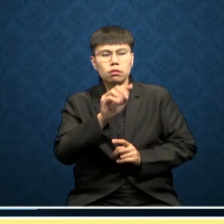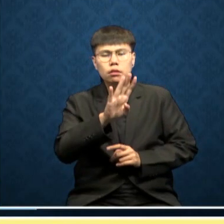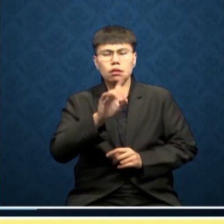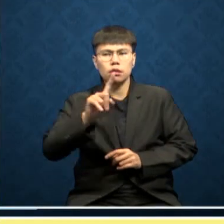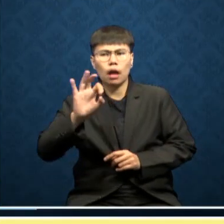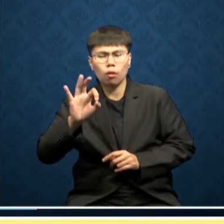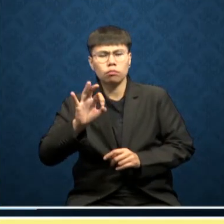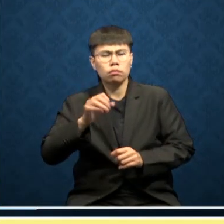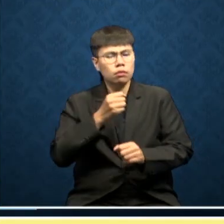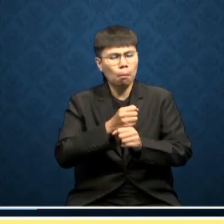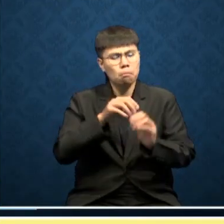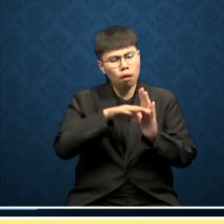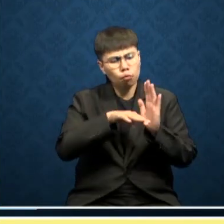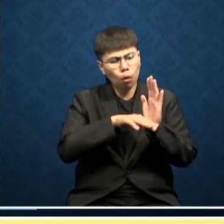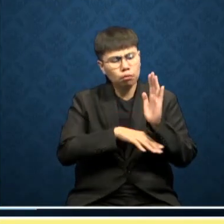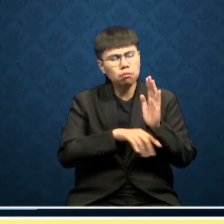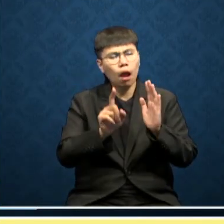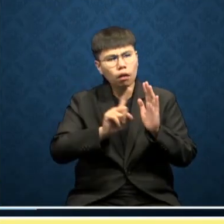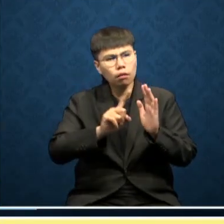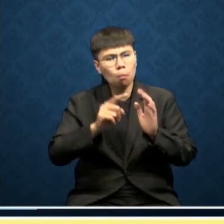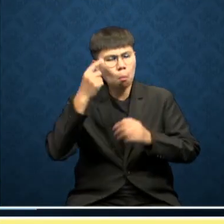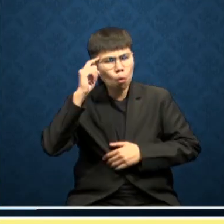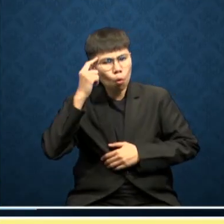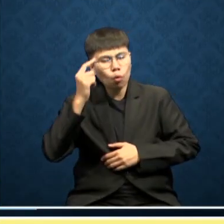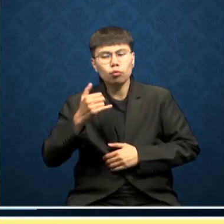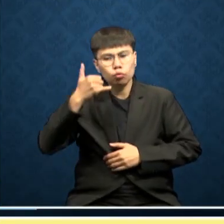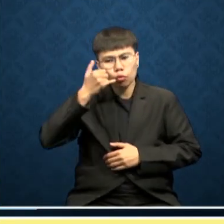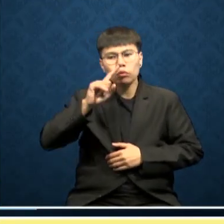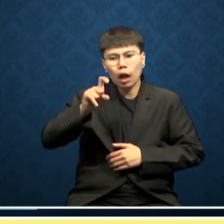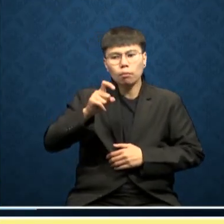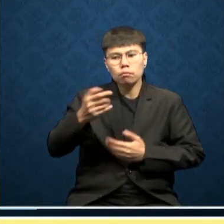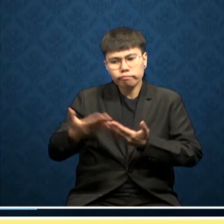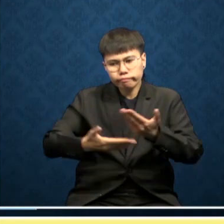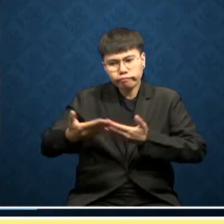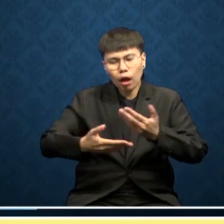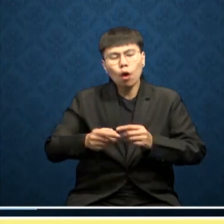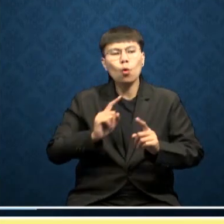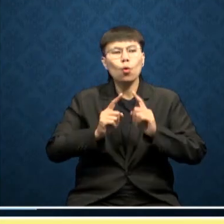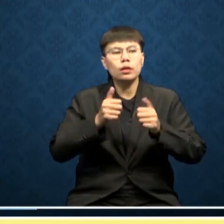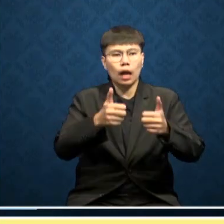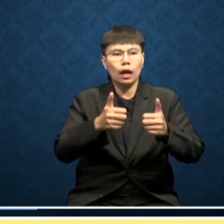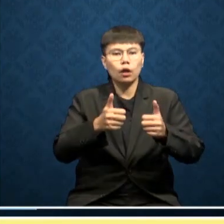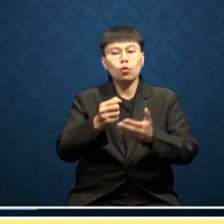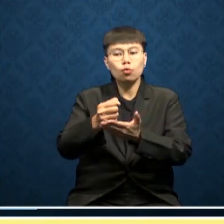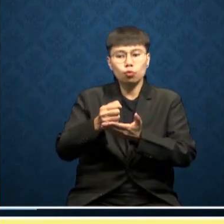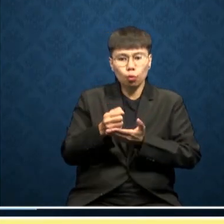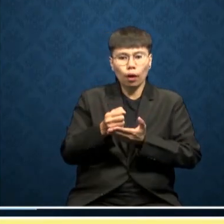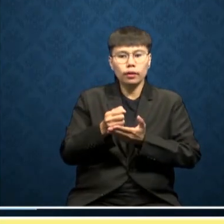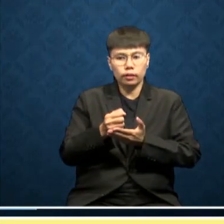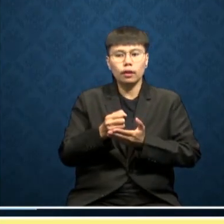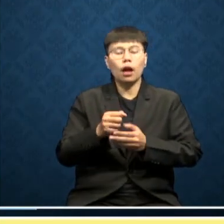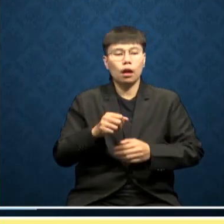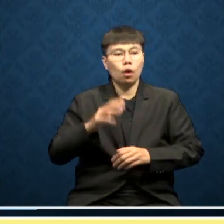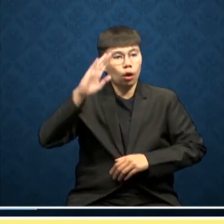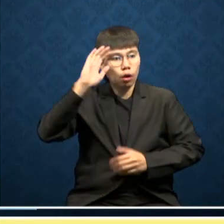ไรนะครับให้โทรไปถามได้นะครับแล้วปรึกษาหารือได้เพื่อที่จะมาเป็นพี่เลี้ยงนะครับให้กับพนักงานสอบ